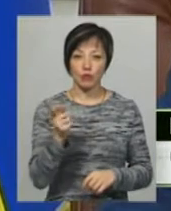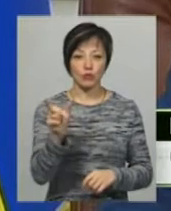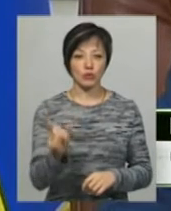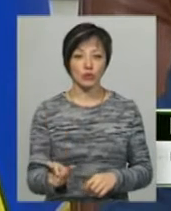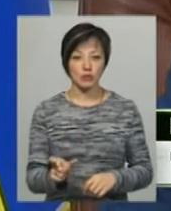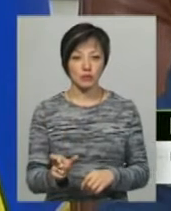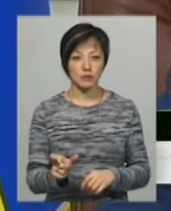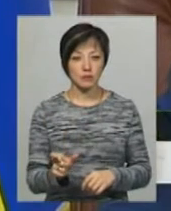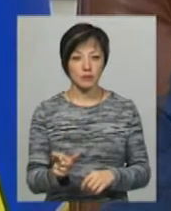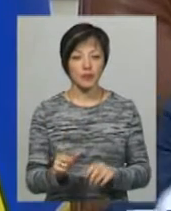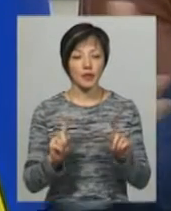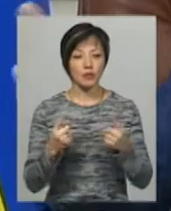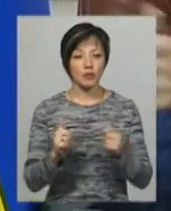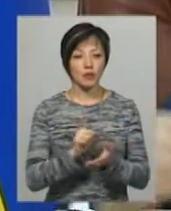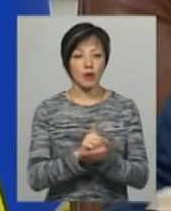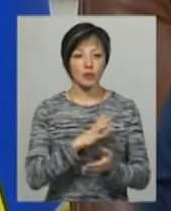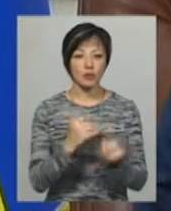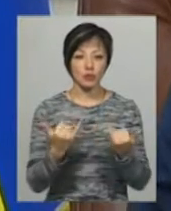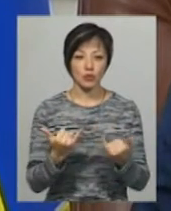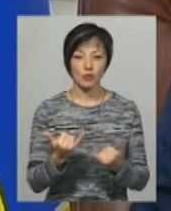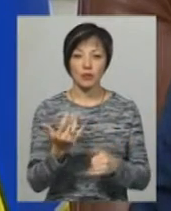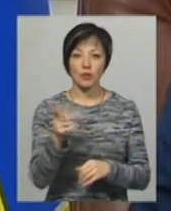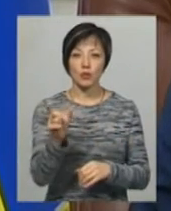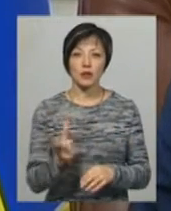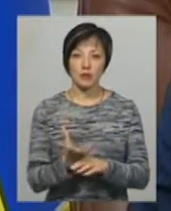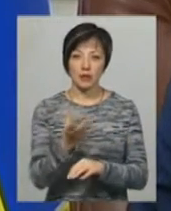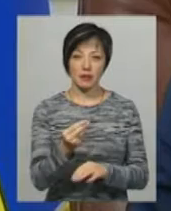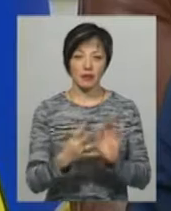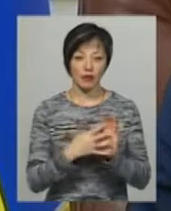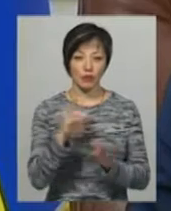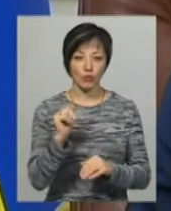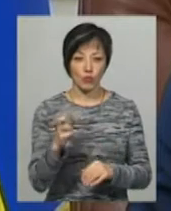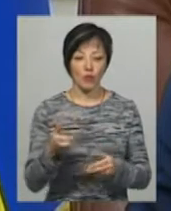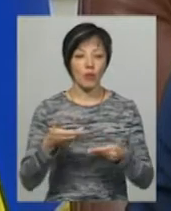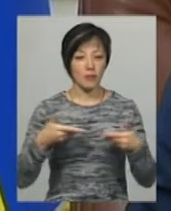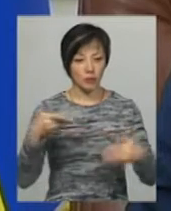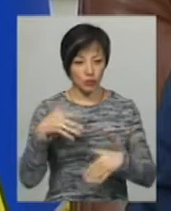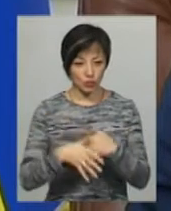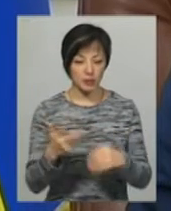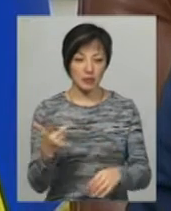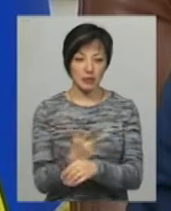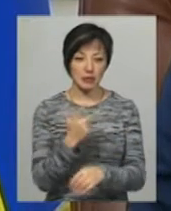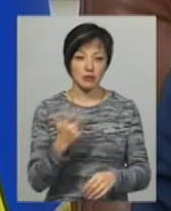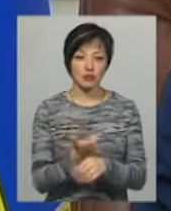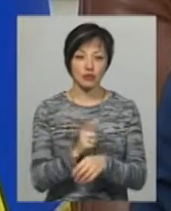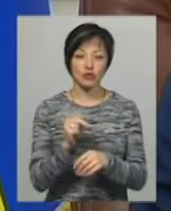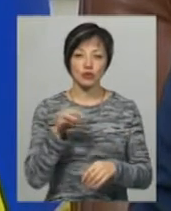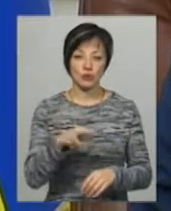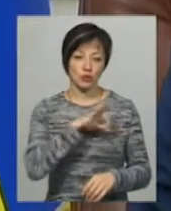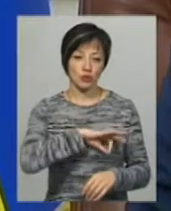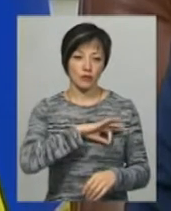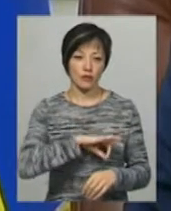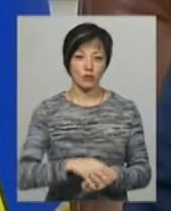людину. Чому має бути сьогодні людина платити 9 кубів? Ми ж розуміємо, що це втричі більше, ніж вони